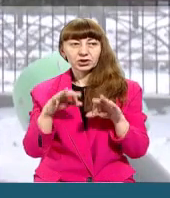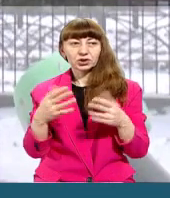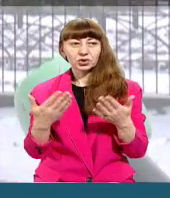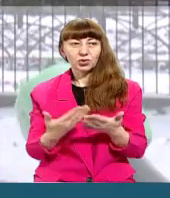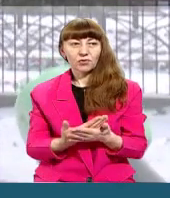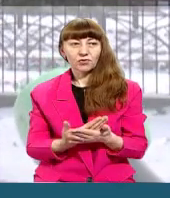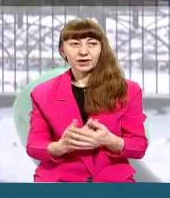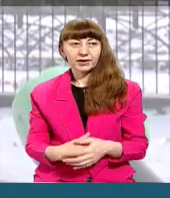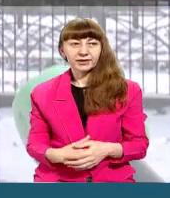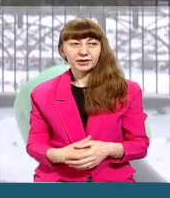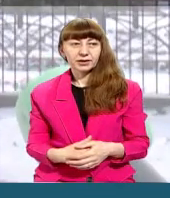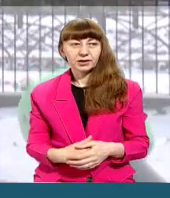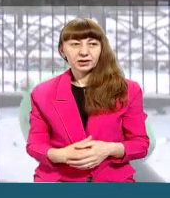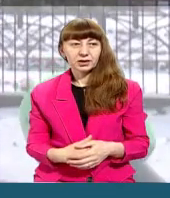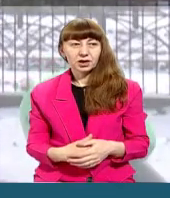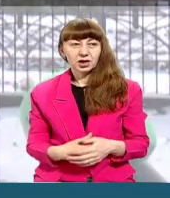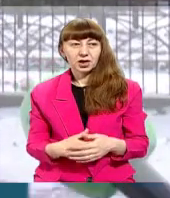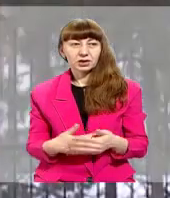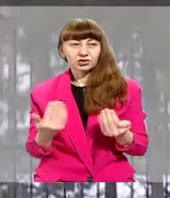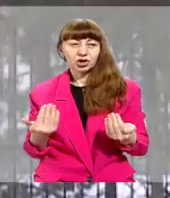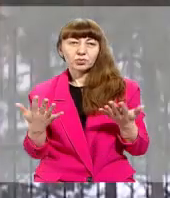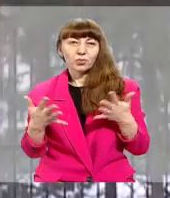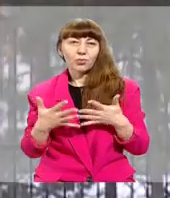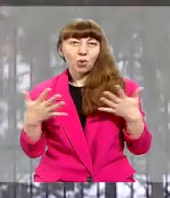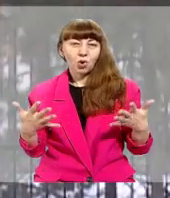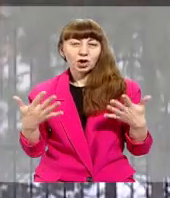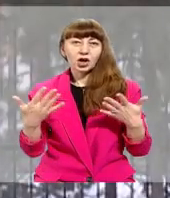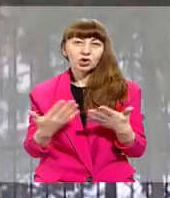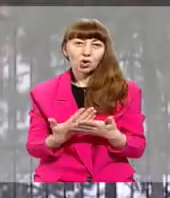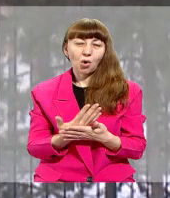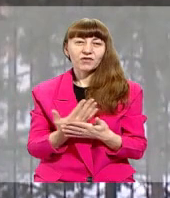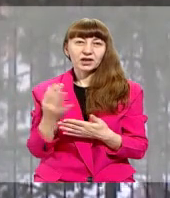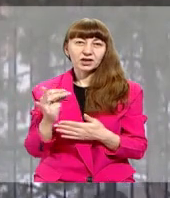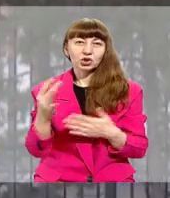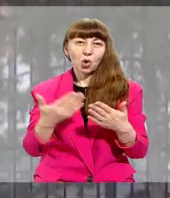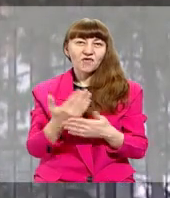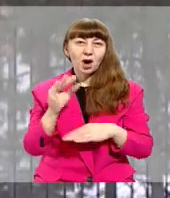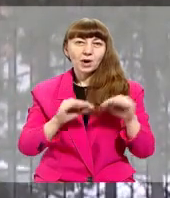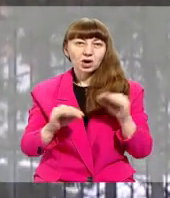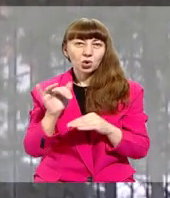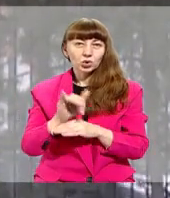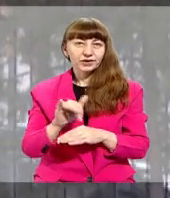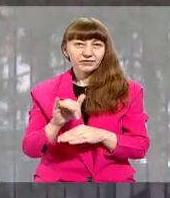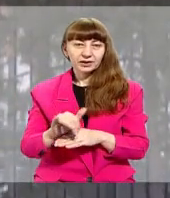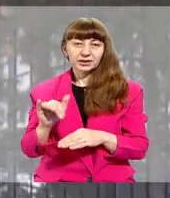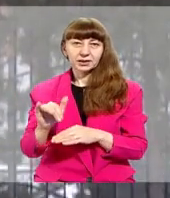новая, сейчас более она современная, оснащена новым современным устройством, фиксация